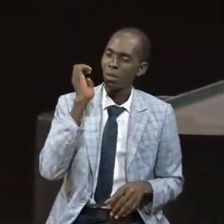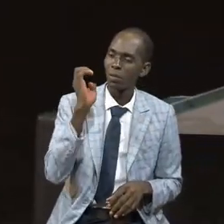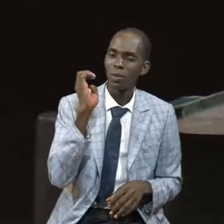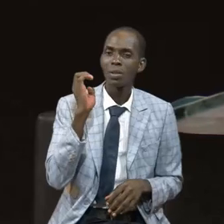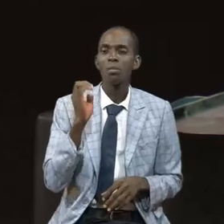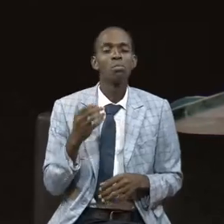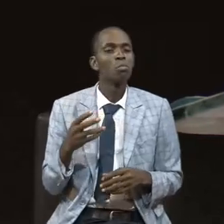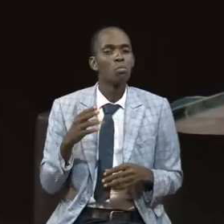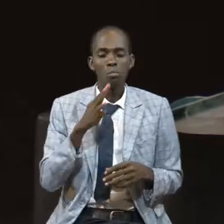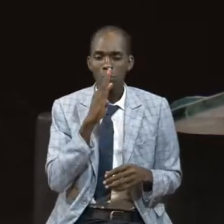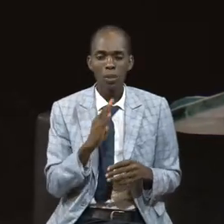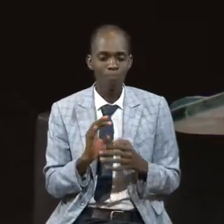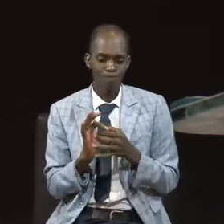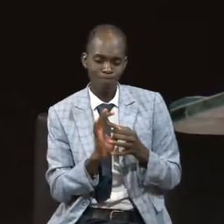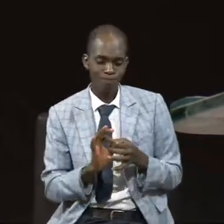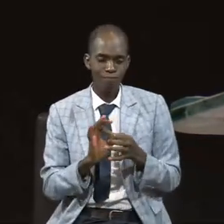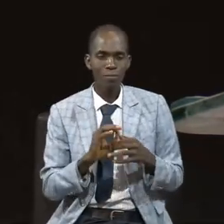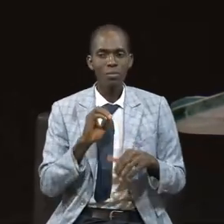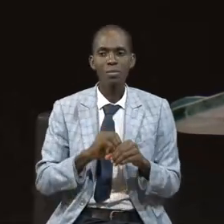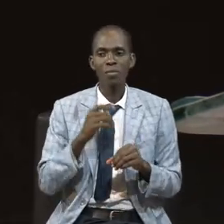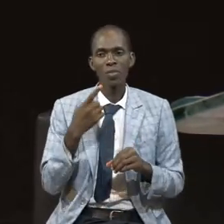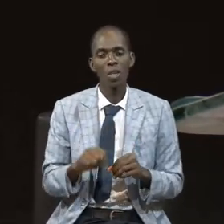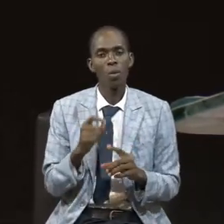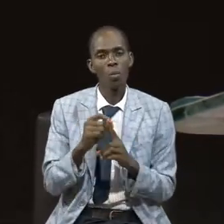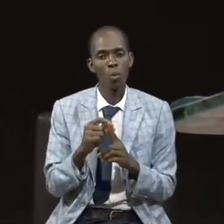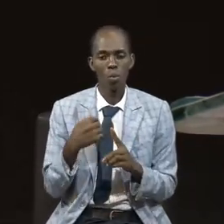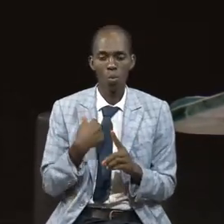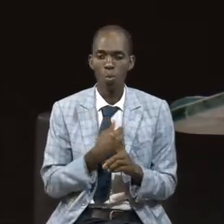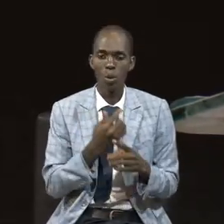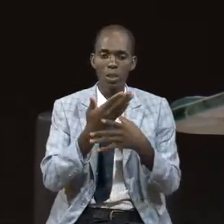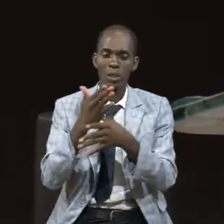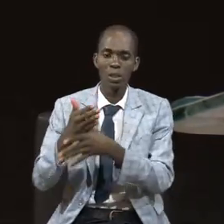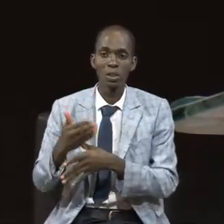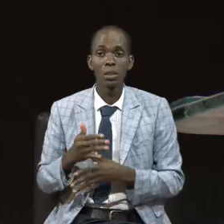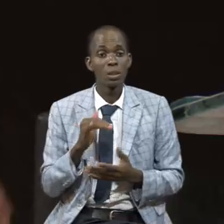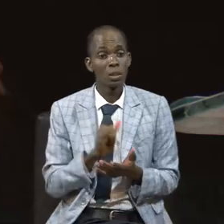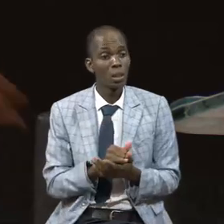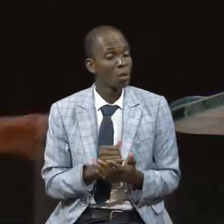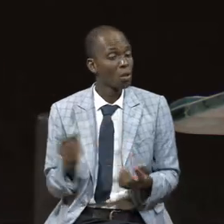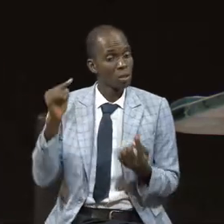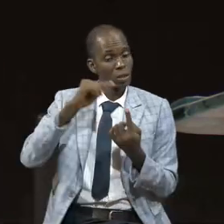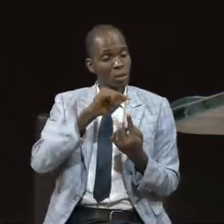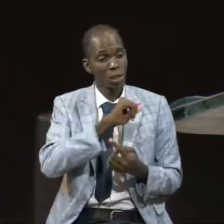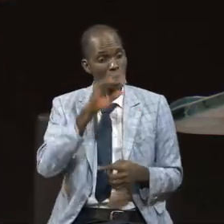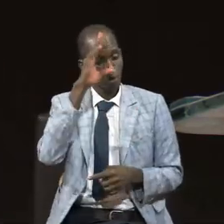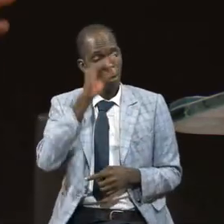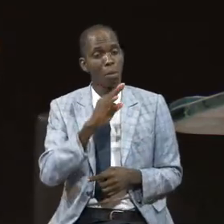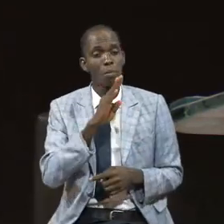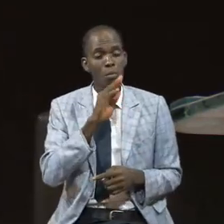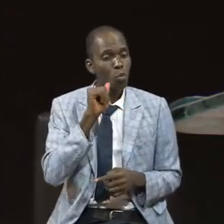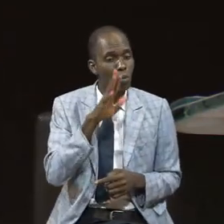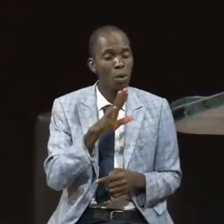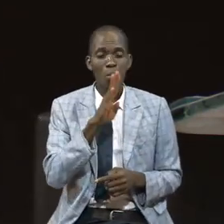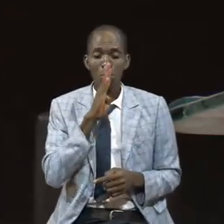devons évangéliser, être unanime dans la parole que nous donnons. Que si un